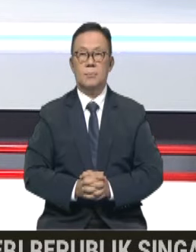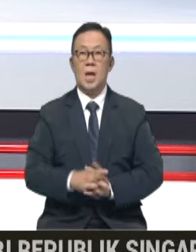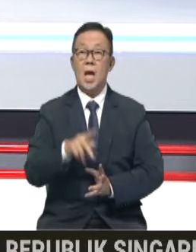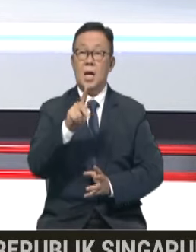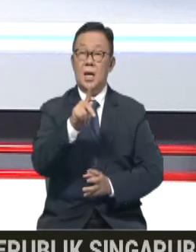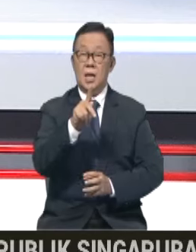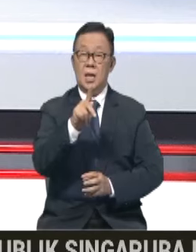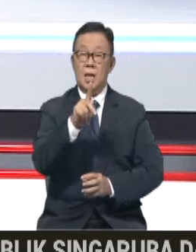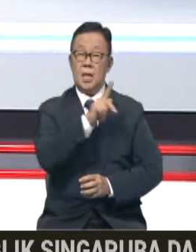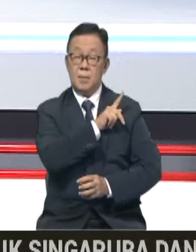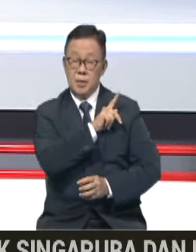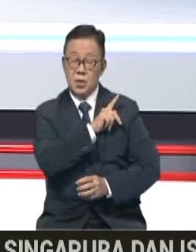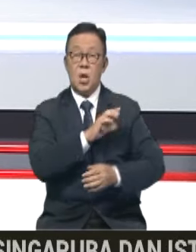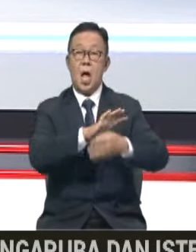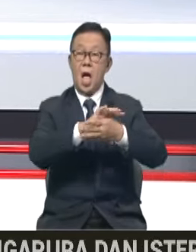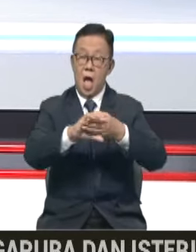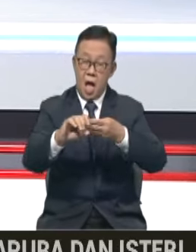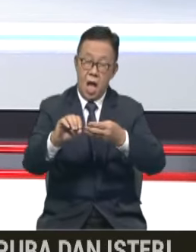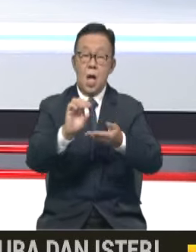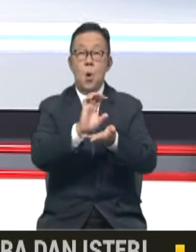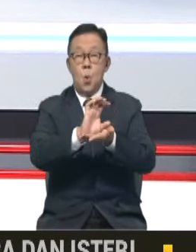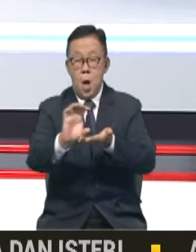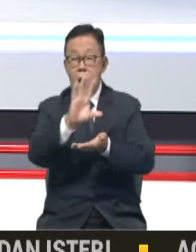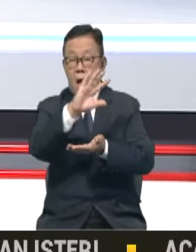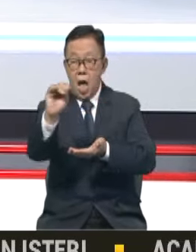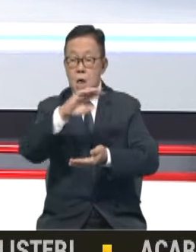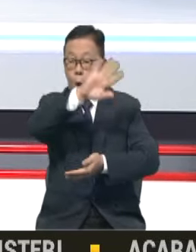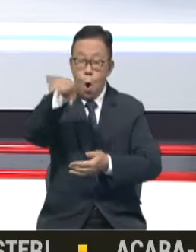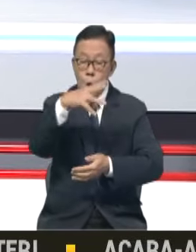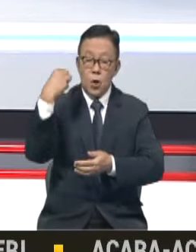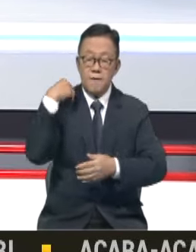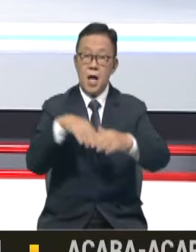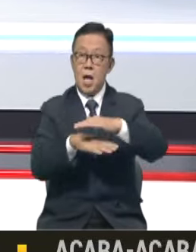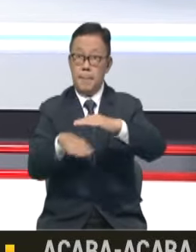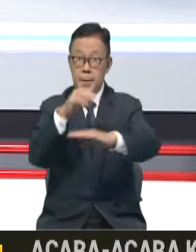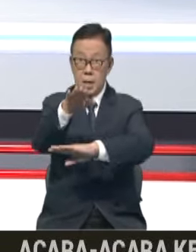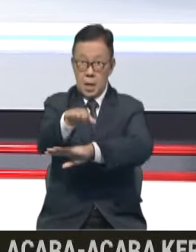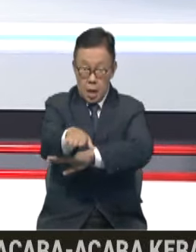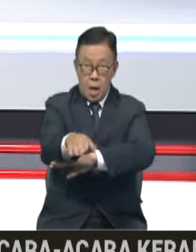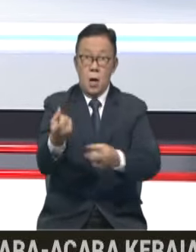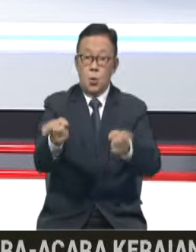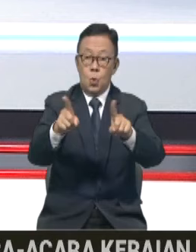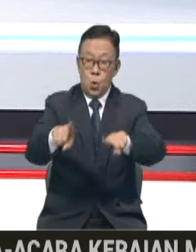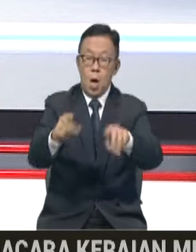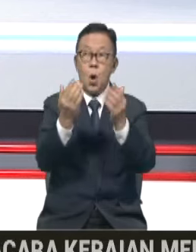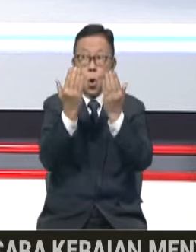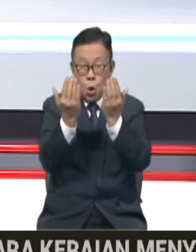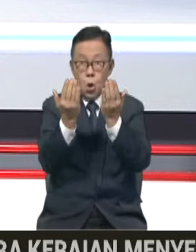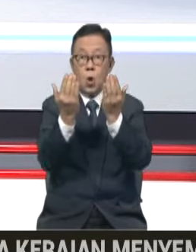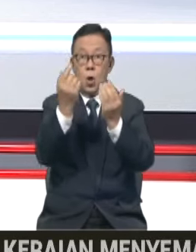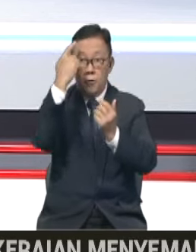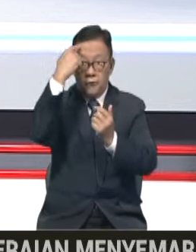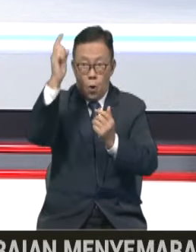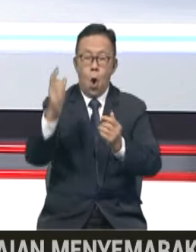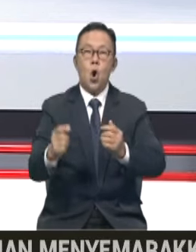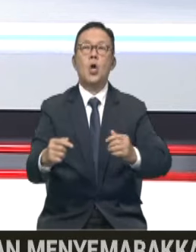Kementerian Kewangan dan Ekonomi serta jabatan-jabatan di dalamnya petang tadi mengadakan Majlis Doa Kesyukuran sempena ulang